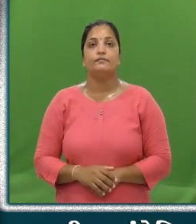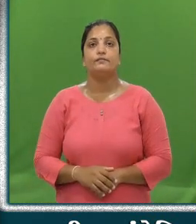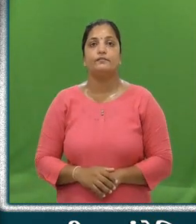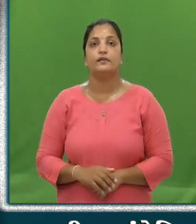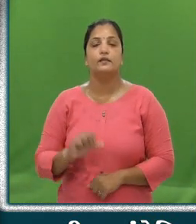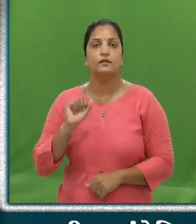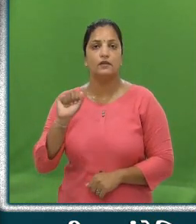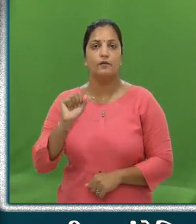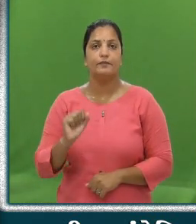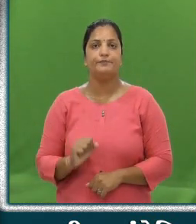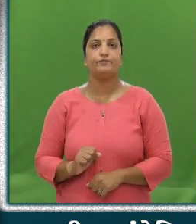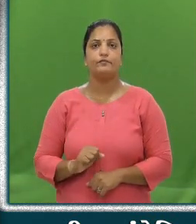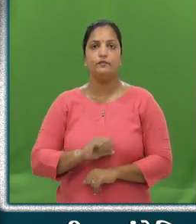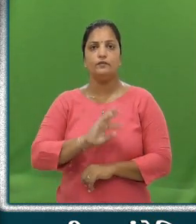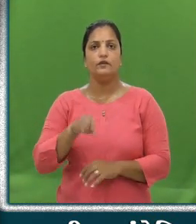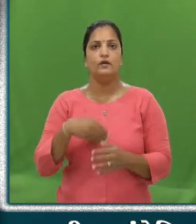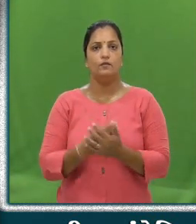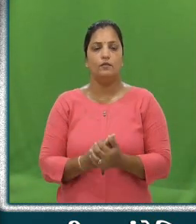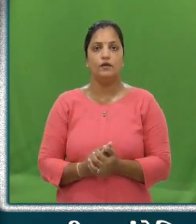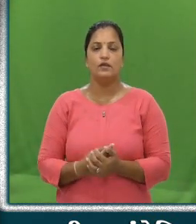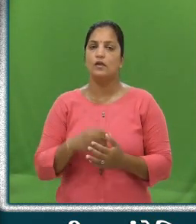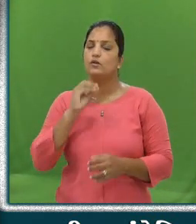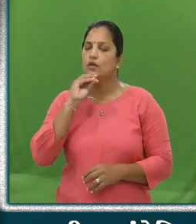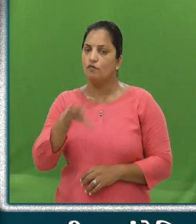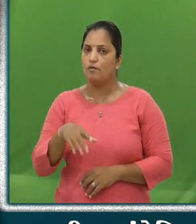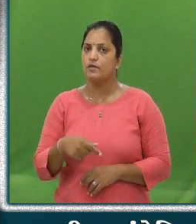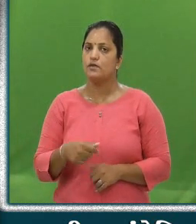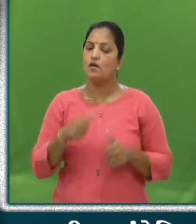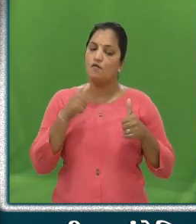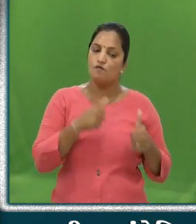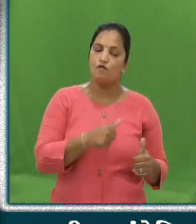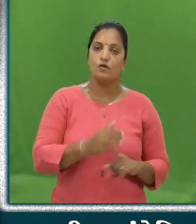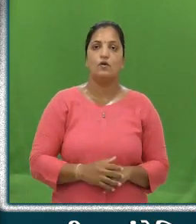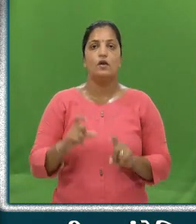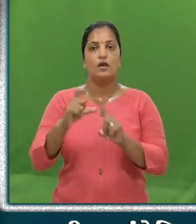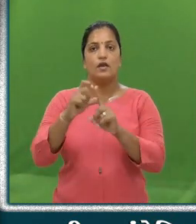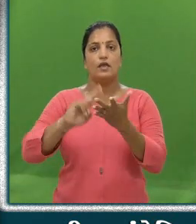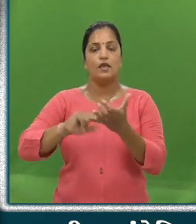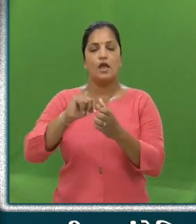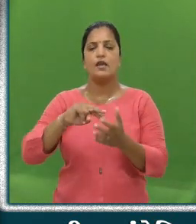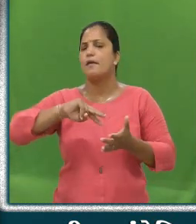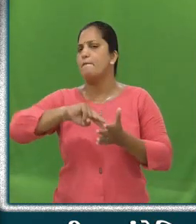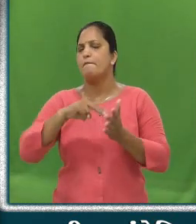આવે કે તમારે આ રીતે બધી જે સૂચનાનું પાલન કરવાનું છે ડીએનએ એટલે